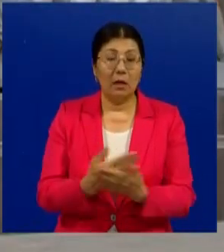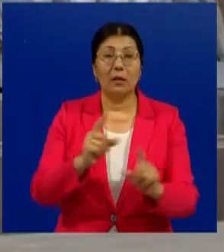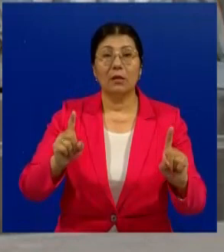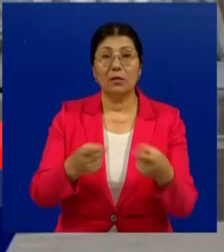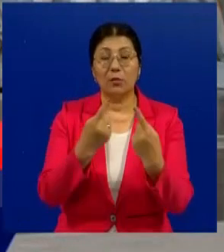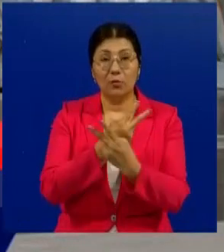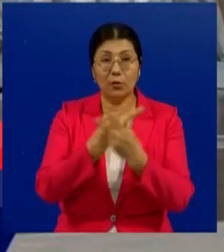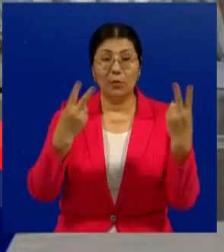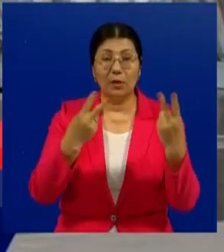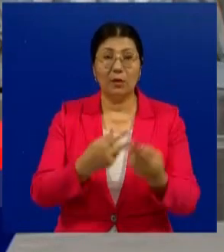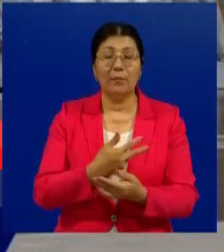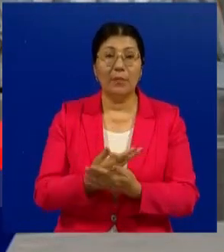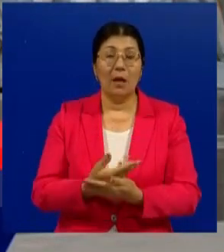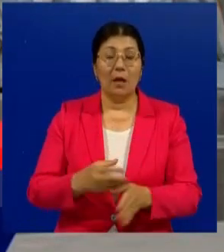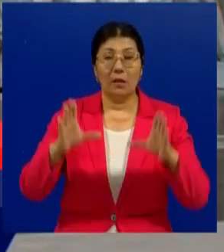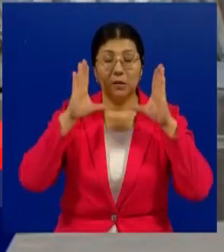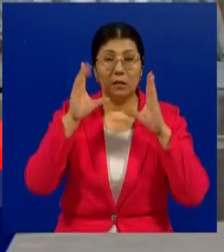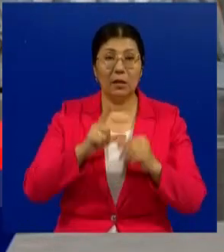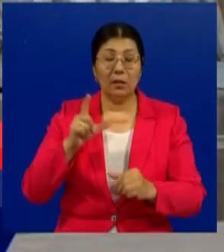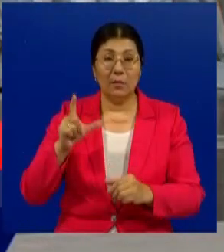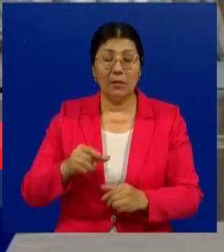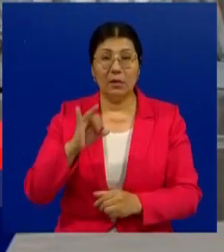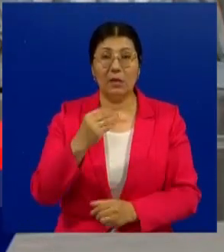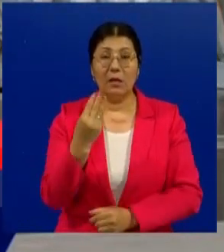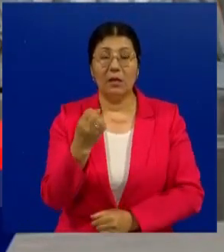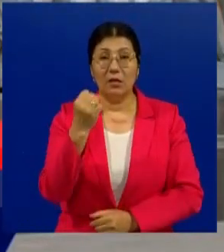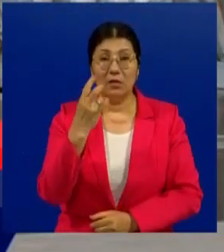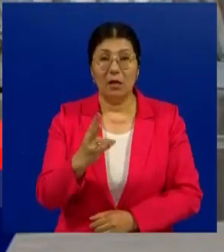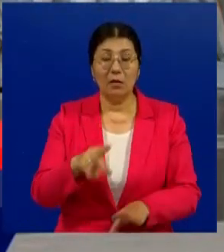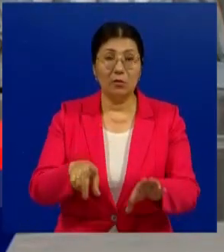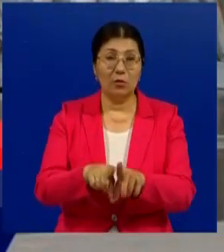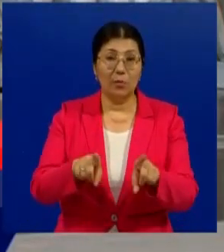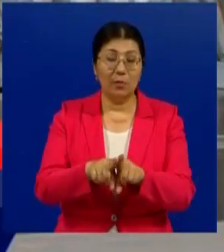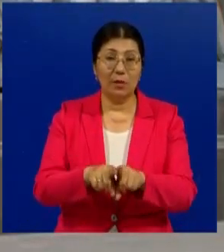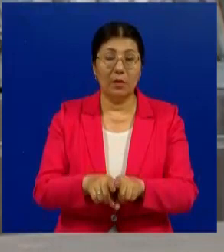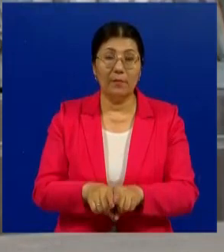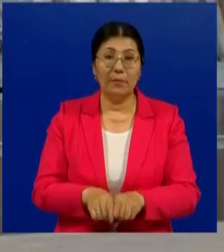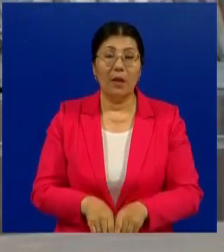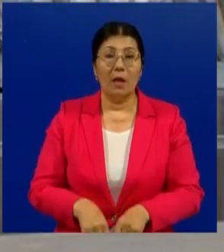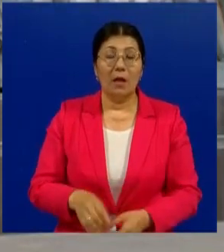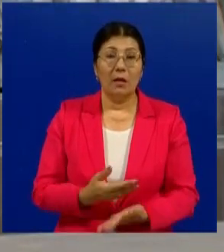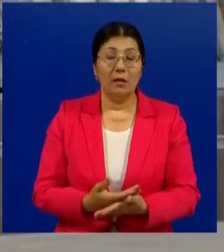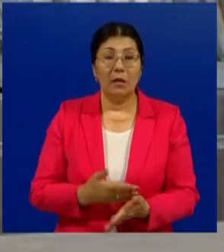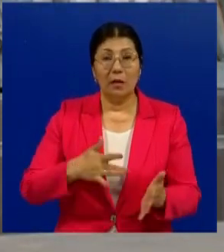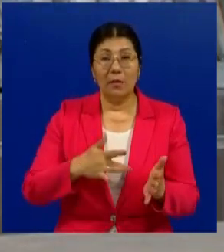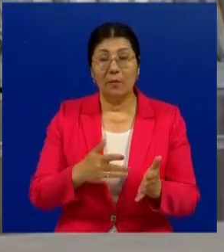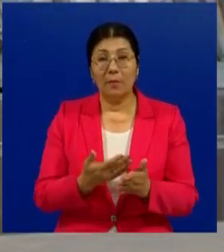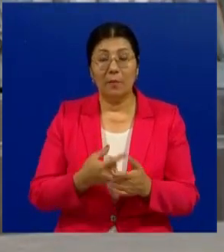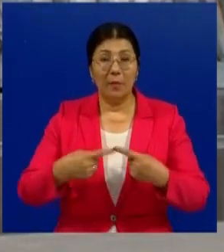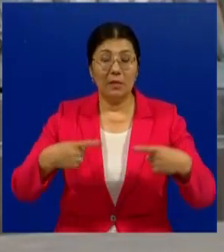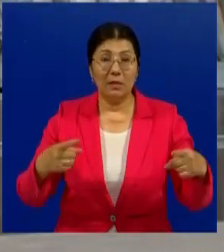діни қайраткерлер, оның ішінде тек жаңа мынау молдалар, ишандар, хазіретті емес, сонымен бірге мынау православ шіркеулерінде жұмыс істеген